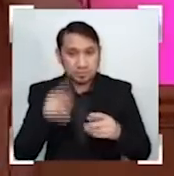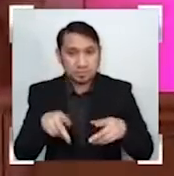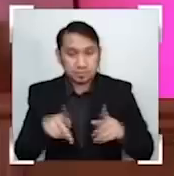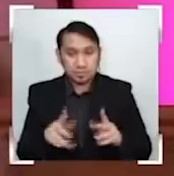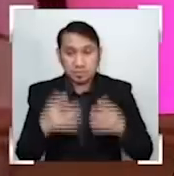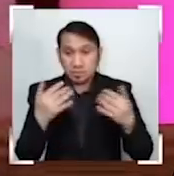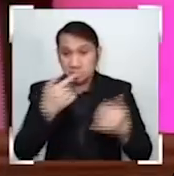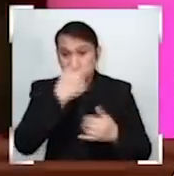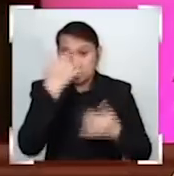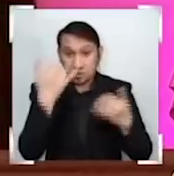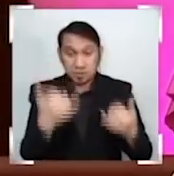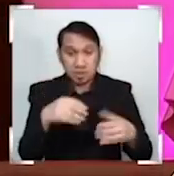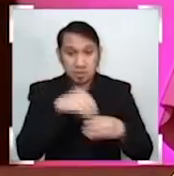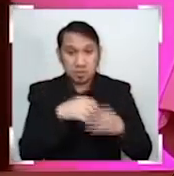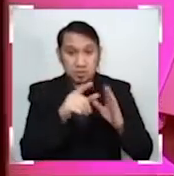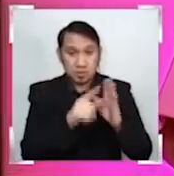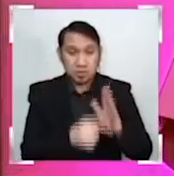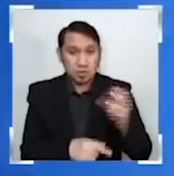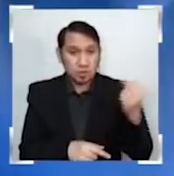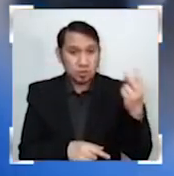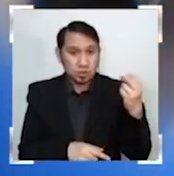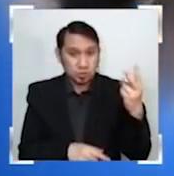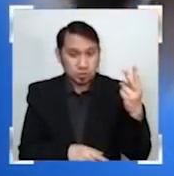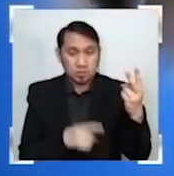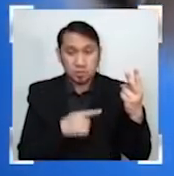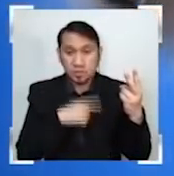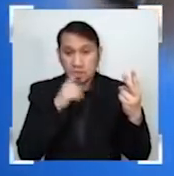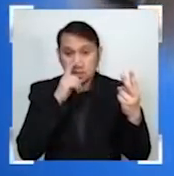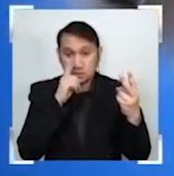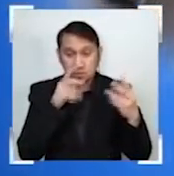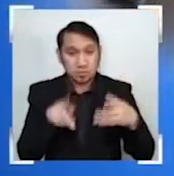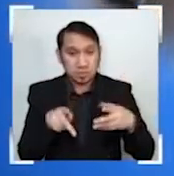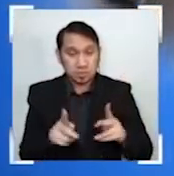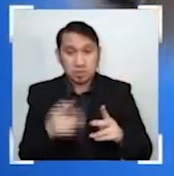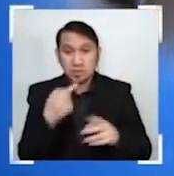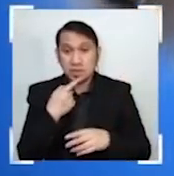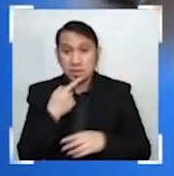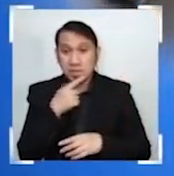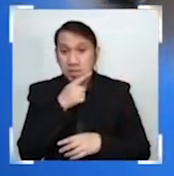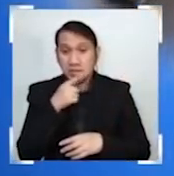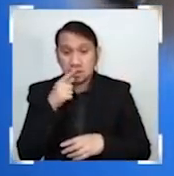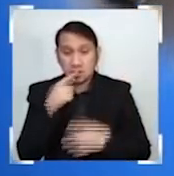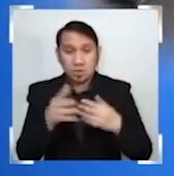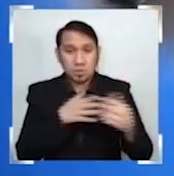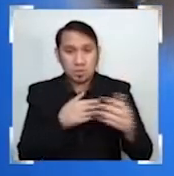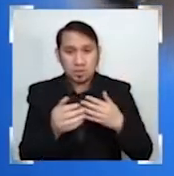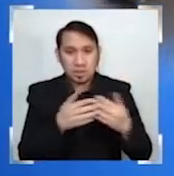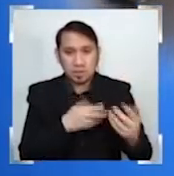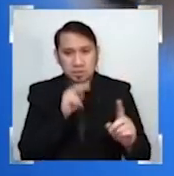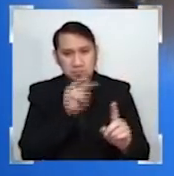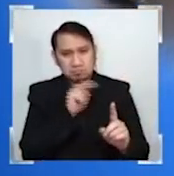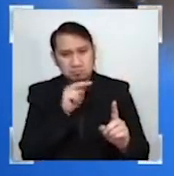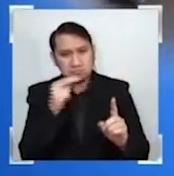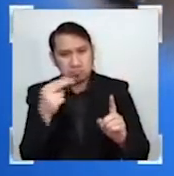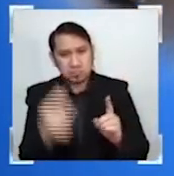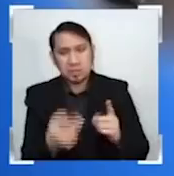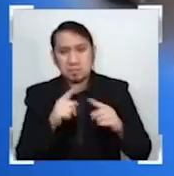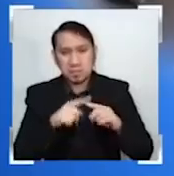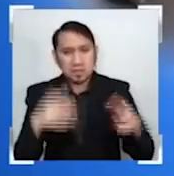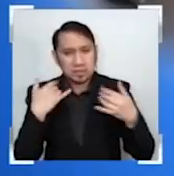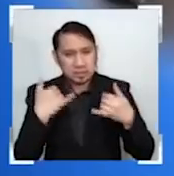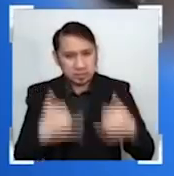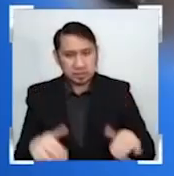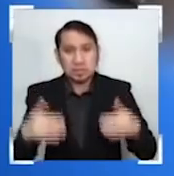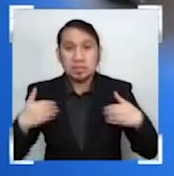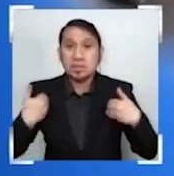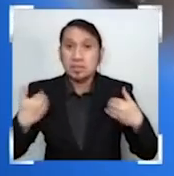ngayon, 12 years old ang age of consent. At sabi ni Robredo, anumang anggulo man daw tignan, bata pa rin ito at